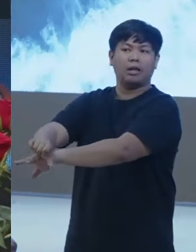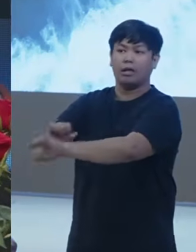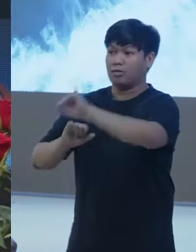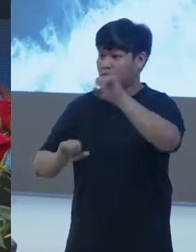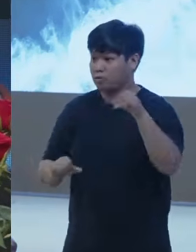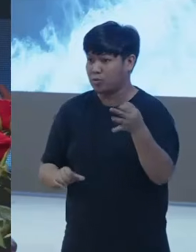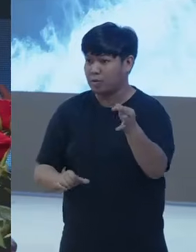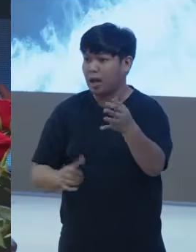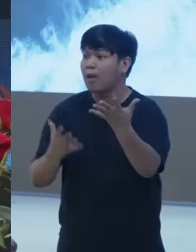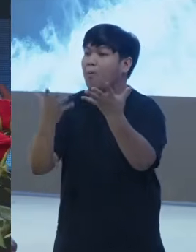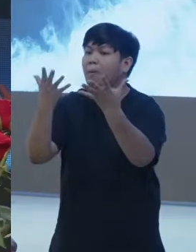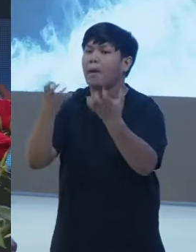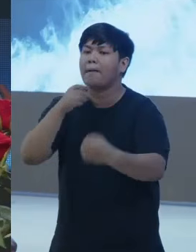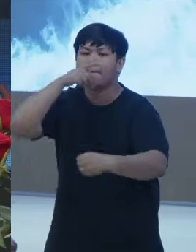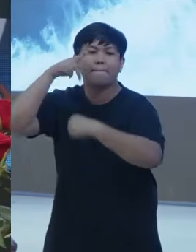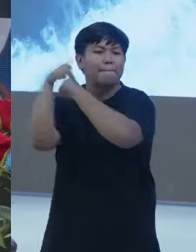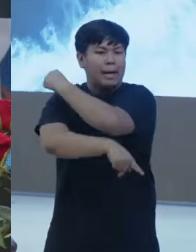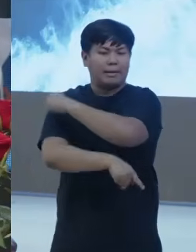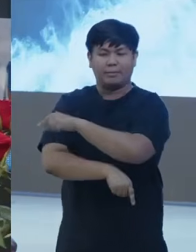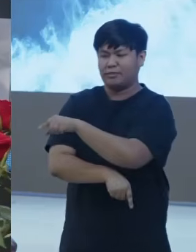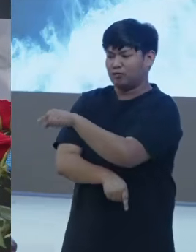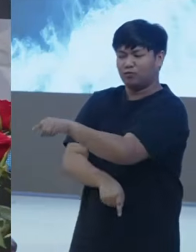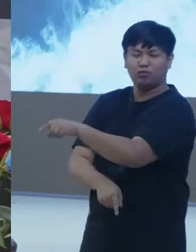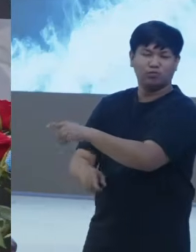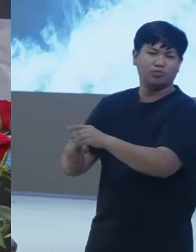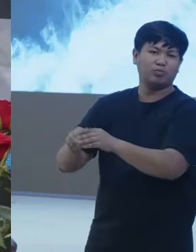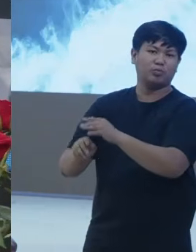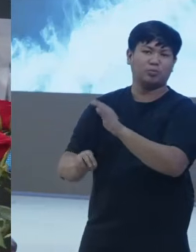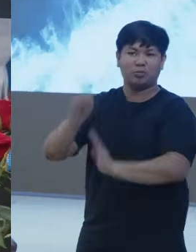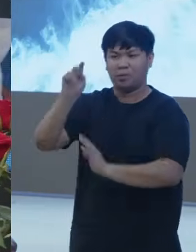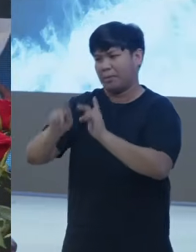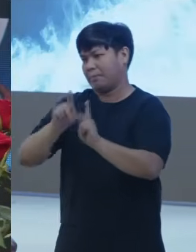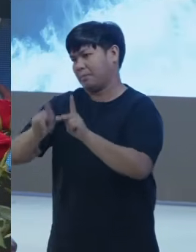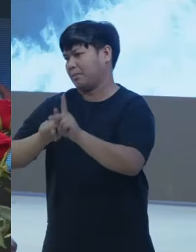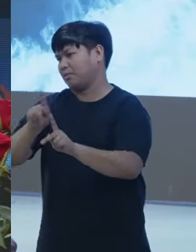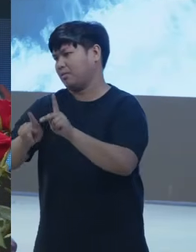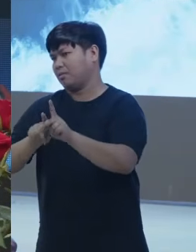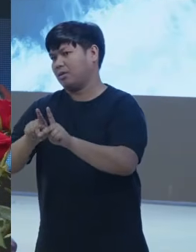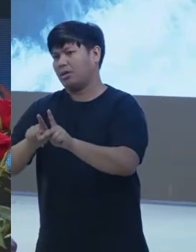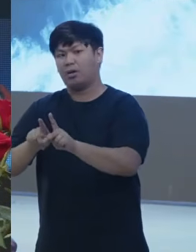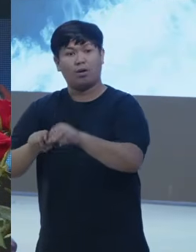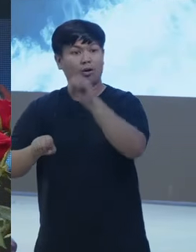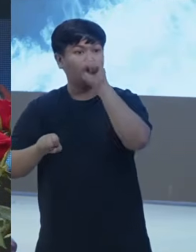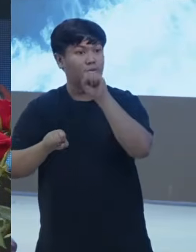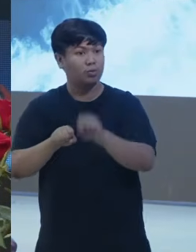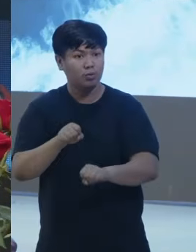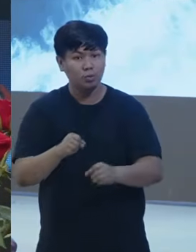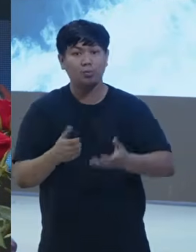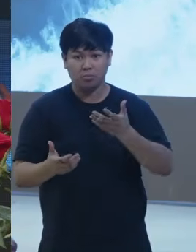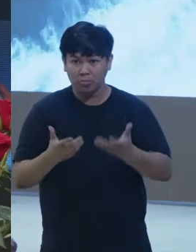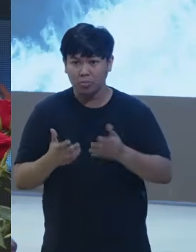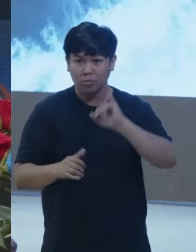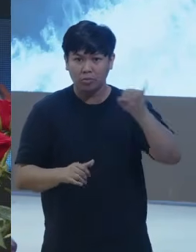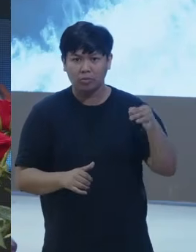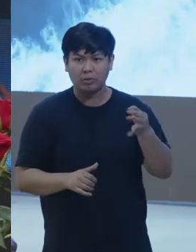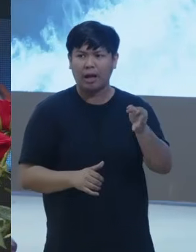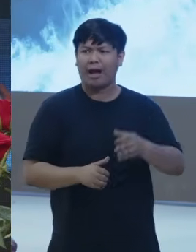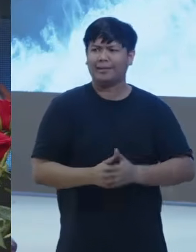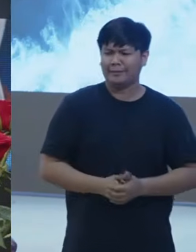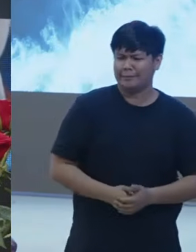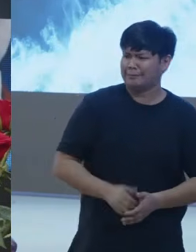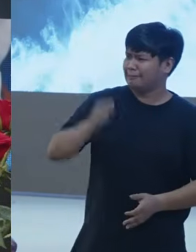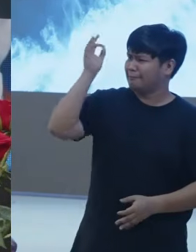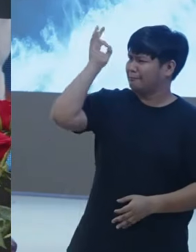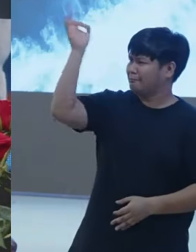ang Nineveh. Kaya siguro gayon na lamang kalakas ang kanyang pagbibigay ng babala na ito. So